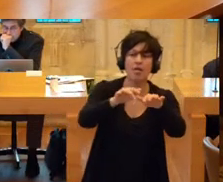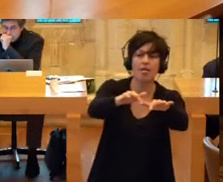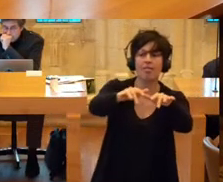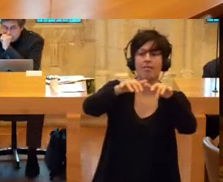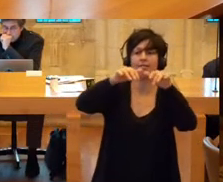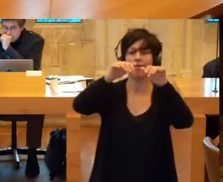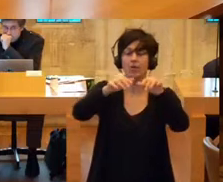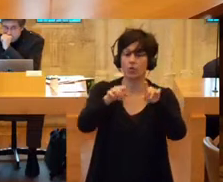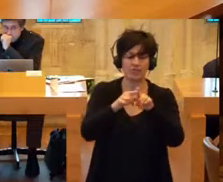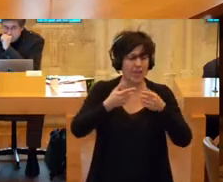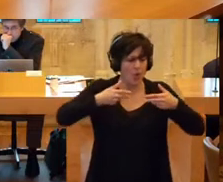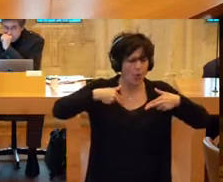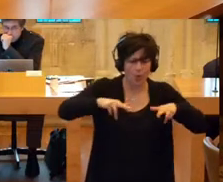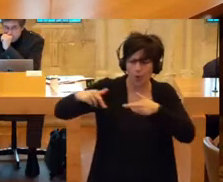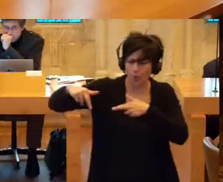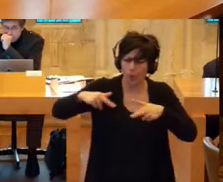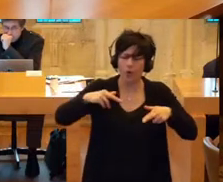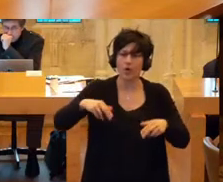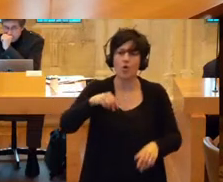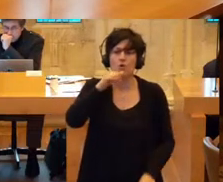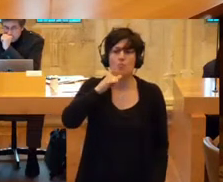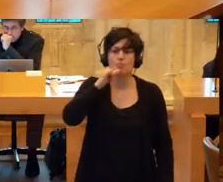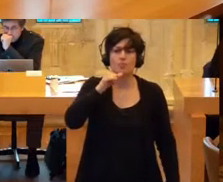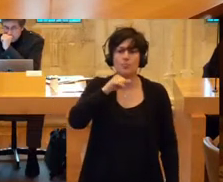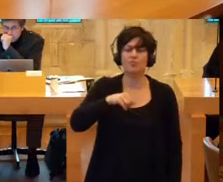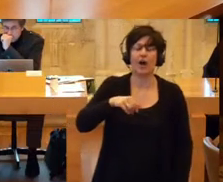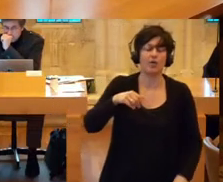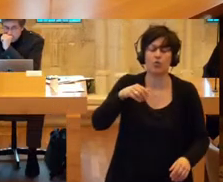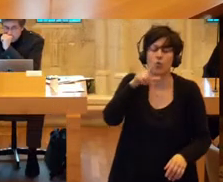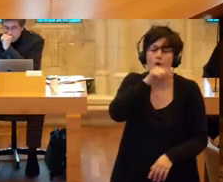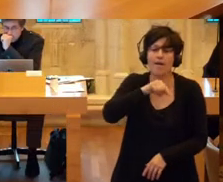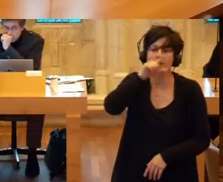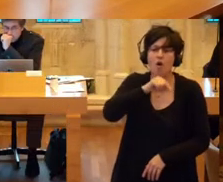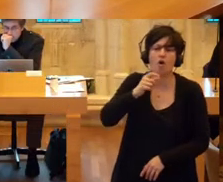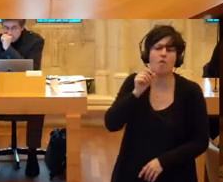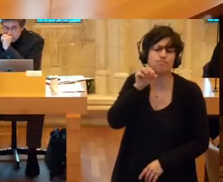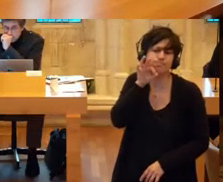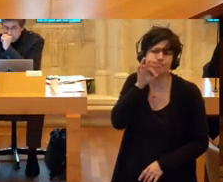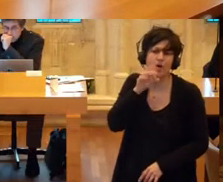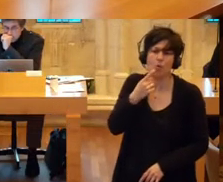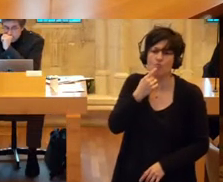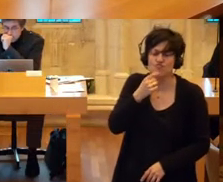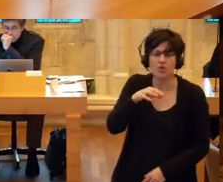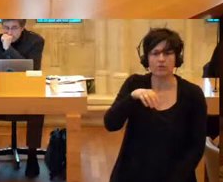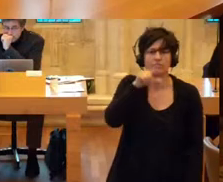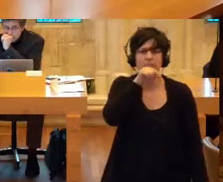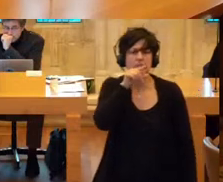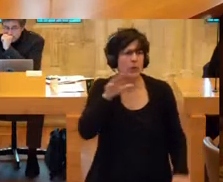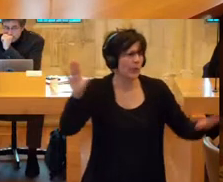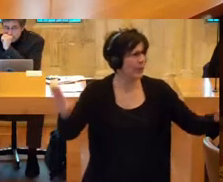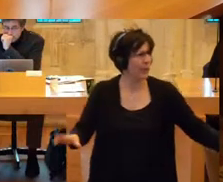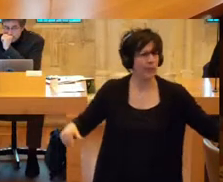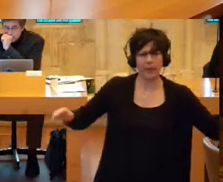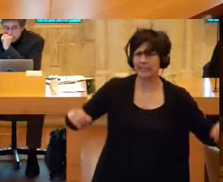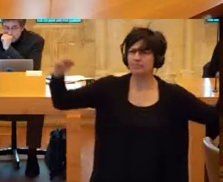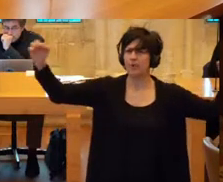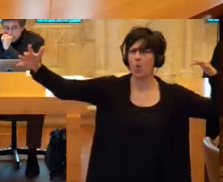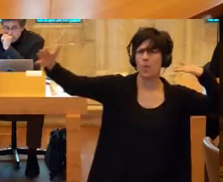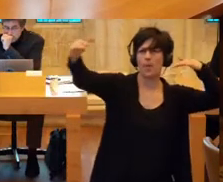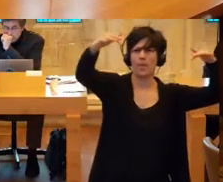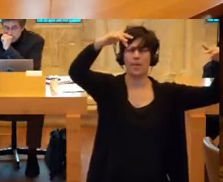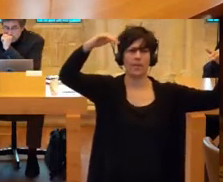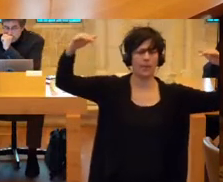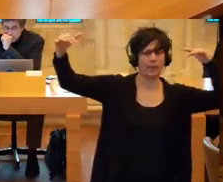les rues, et qui, on a l'impression de voir de petits drones de surveillance. Mais ceux-là, ils sont complètement, comment dire, pour ceux qui